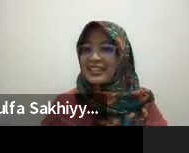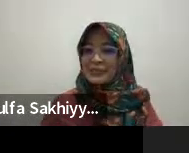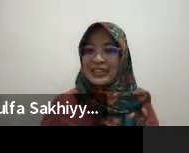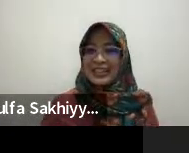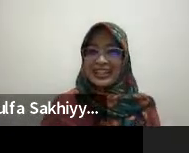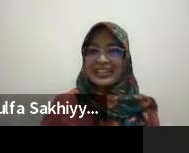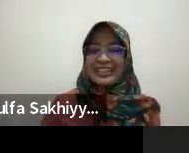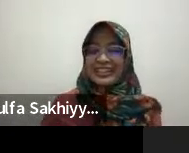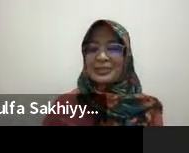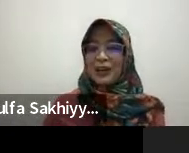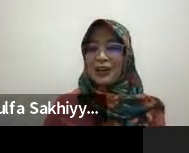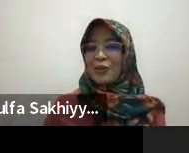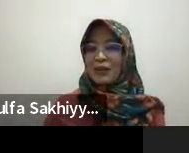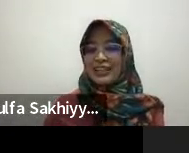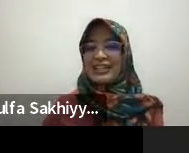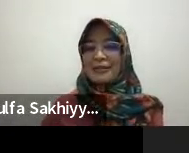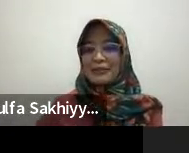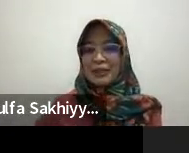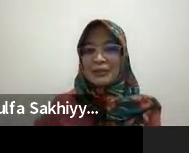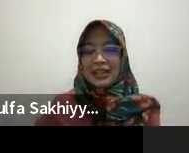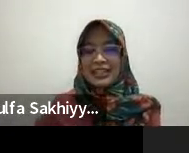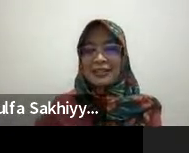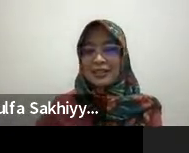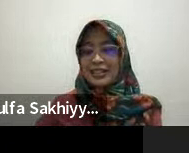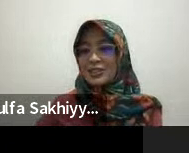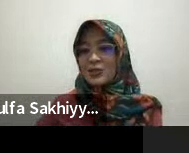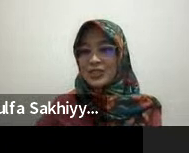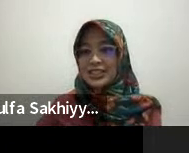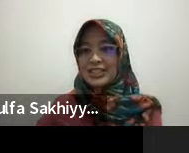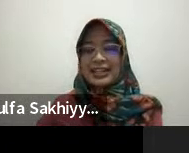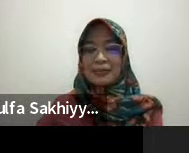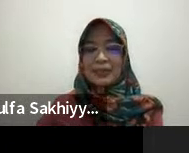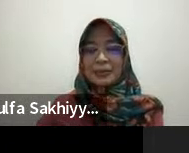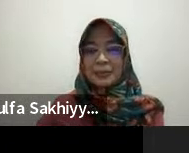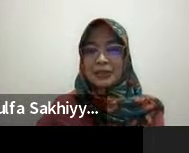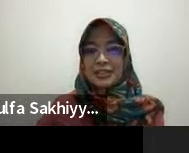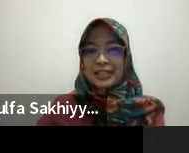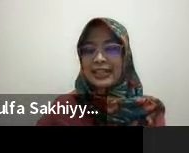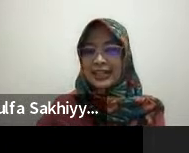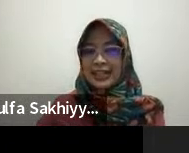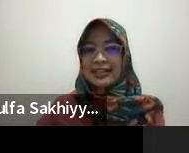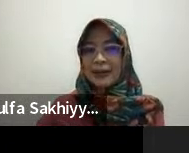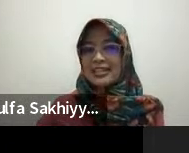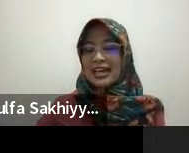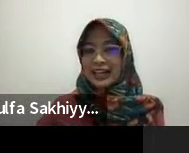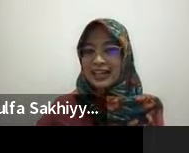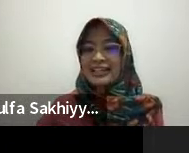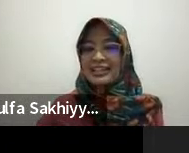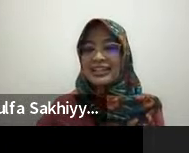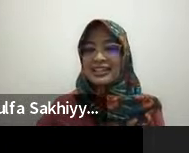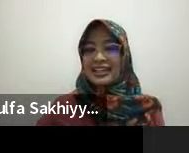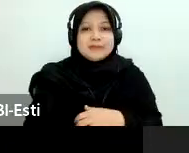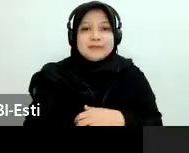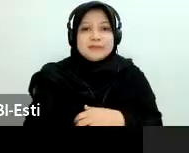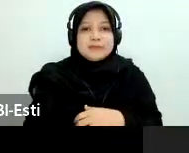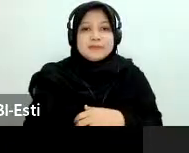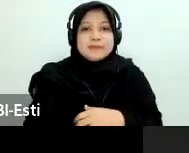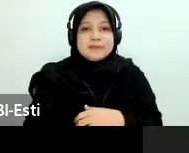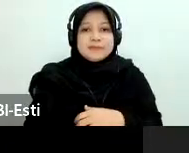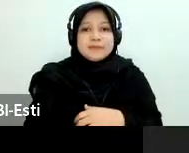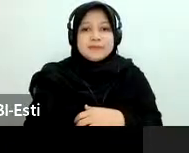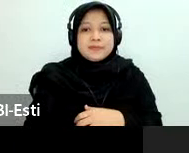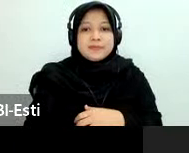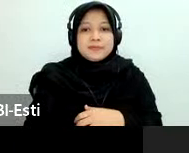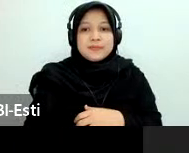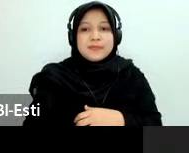atas kesempatan yang diberikan sebuah format and dapat berbagi dan berdiskusi dengan teman-teman jentera dan PSAK dan para